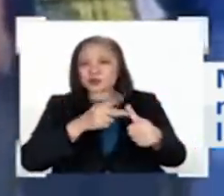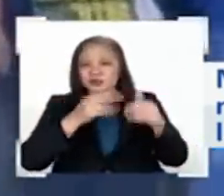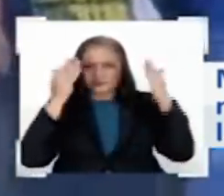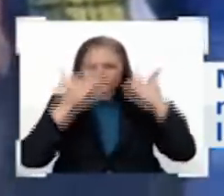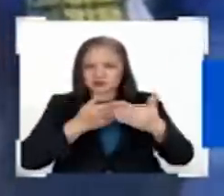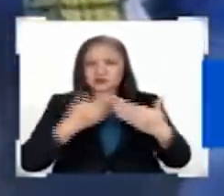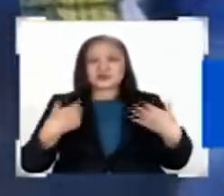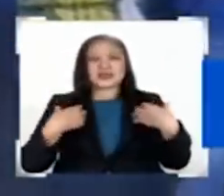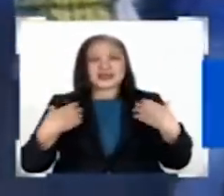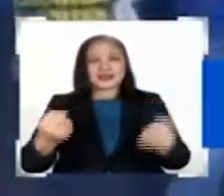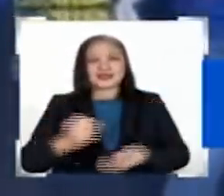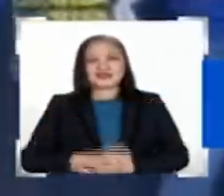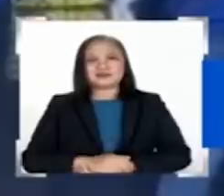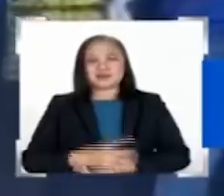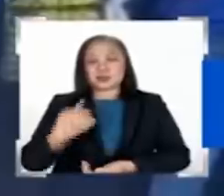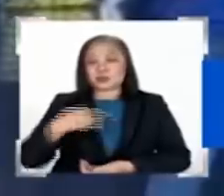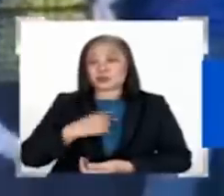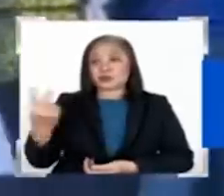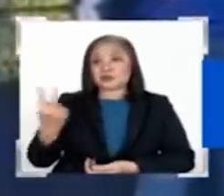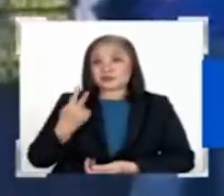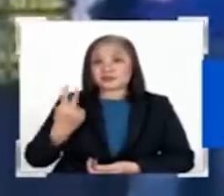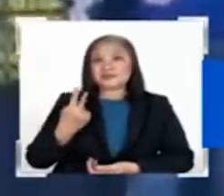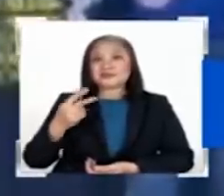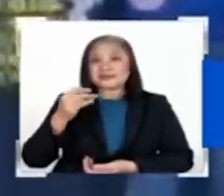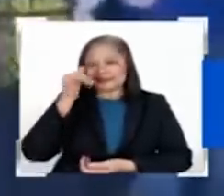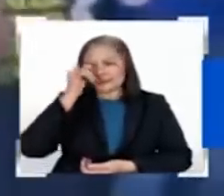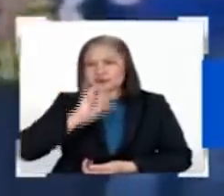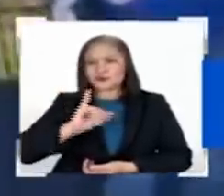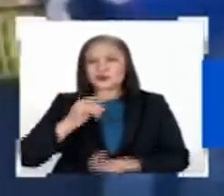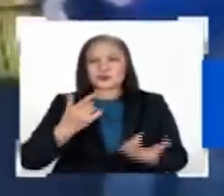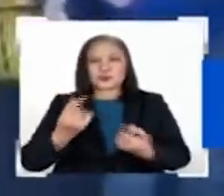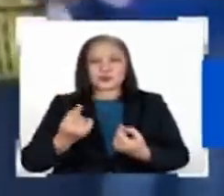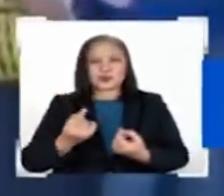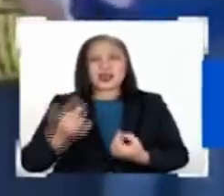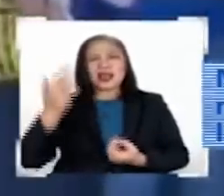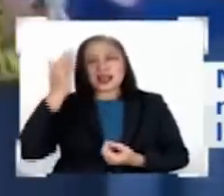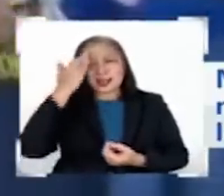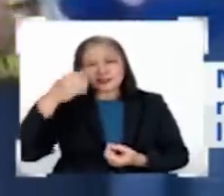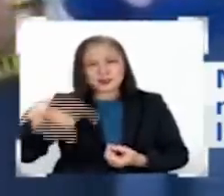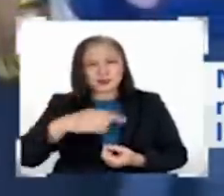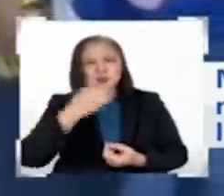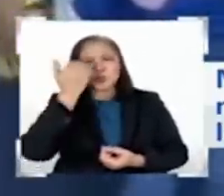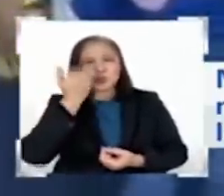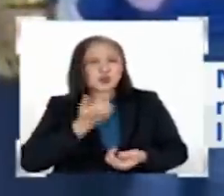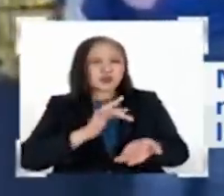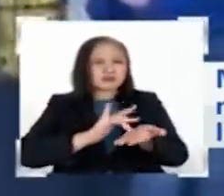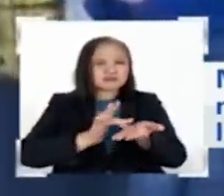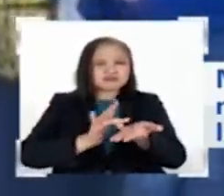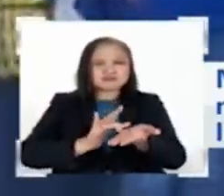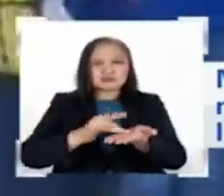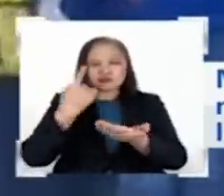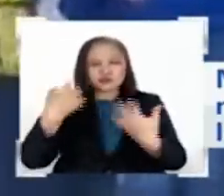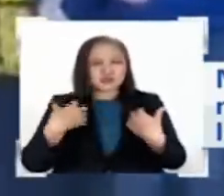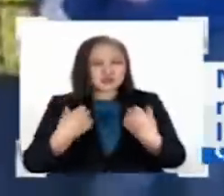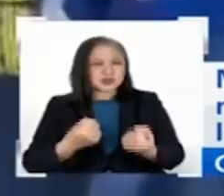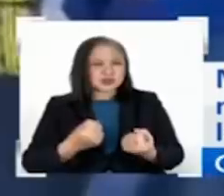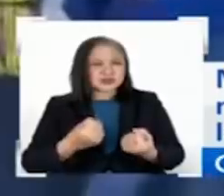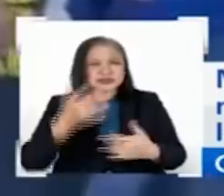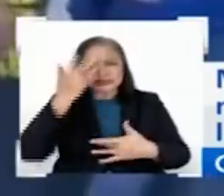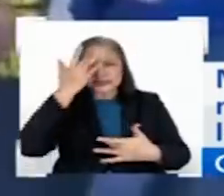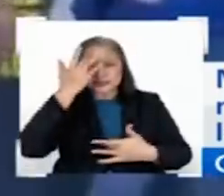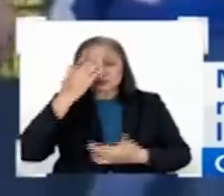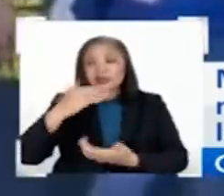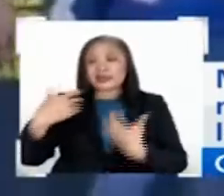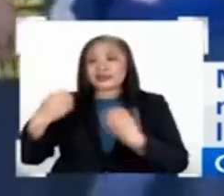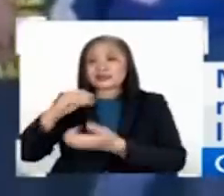gagawin namin ni Mayor Isko Moreno. Alam ko, kulang kayo sa mga maintenance na gamot, yung mga health center, kulang ang